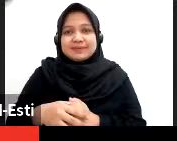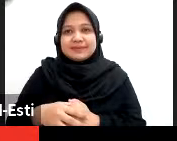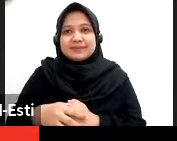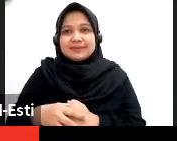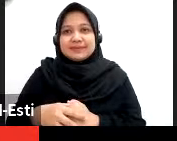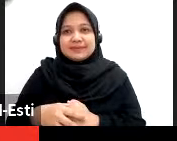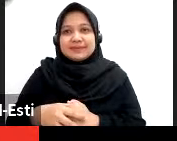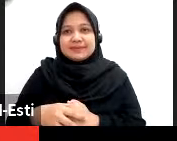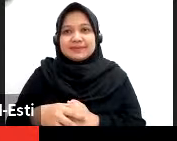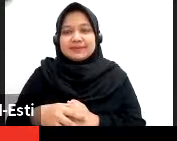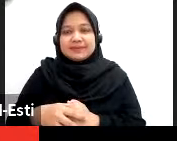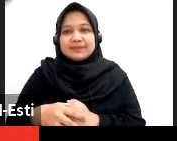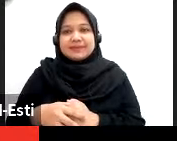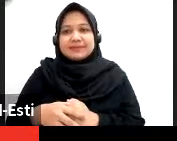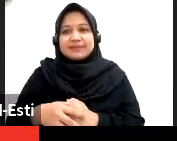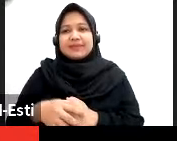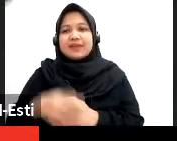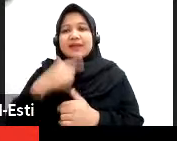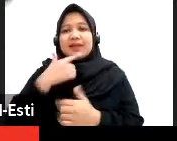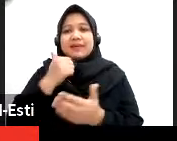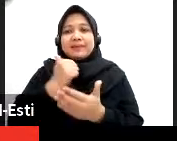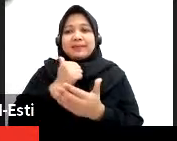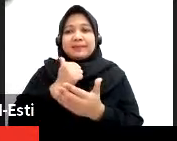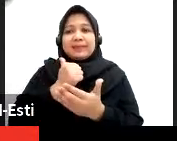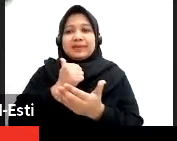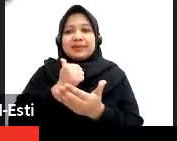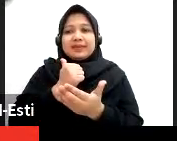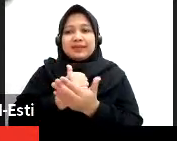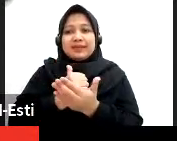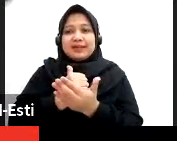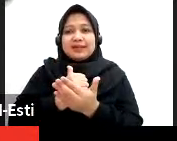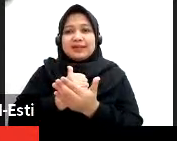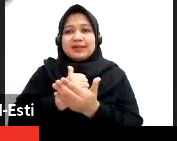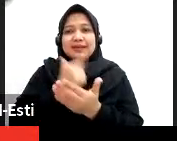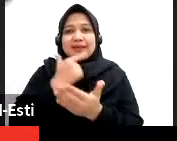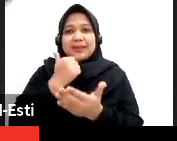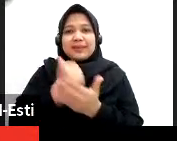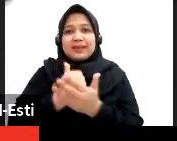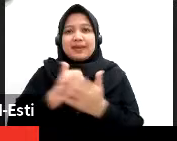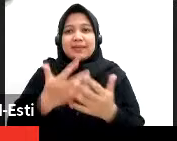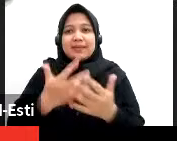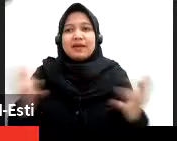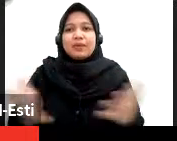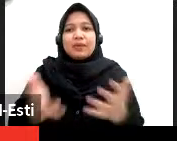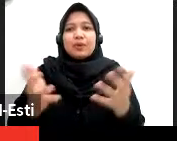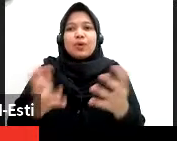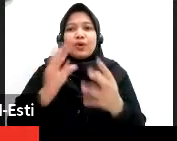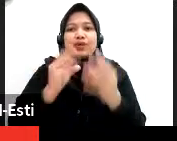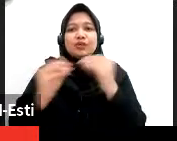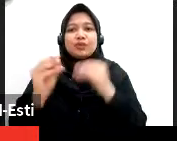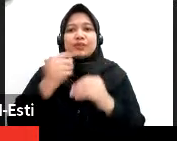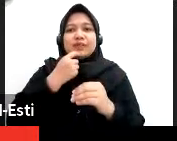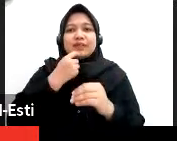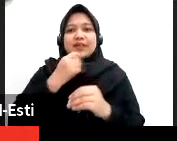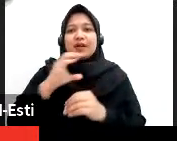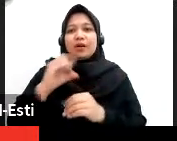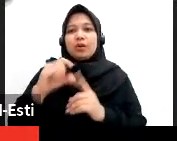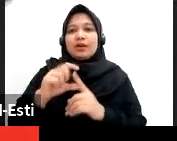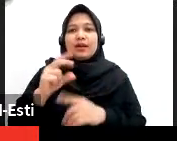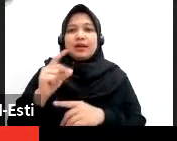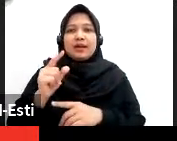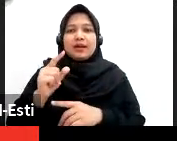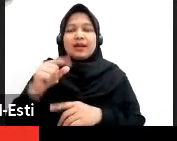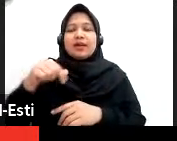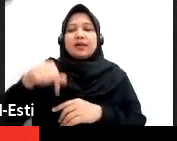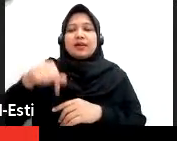ya segera Ini penting sekali untuk apa namanya mendorong adanya suatu diskusi terkait dengan nodiar yang memang juga sudah